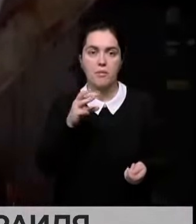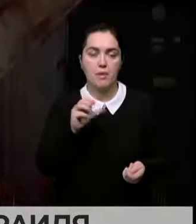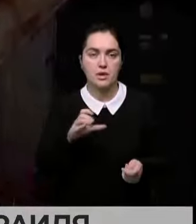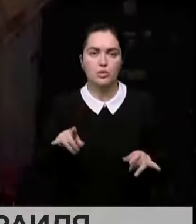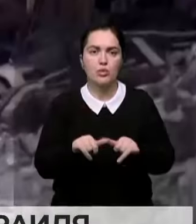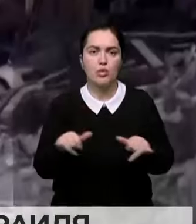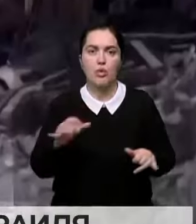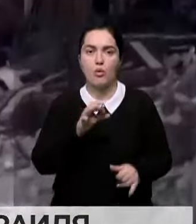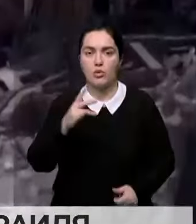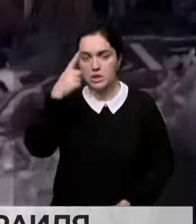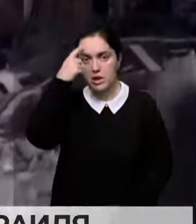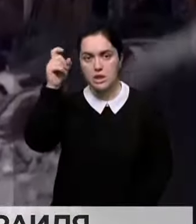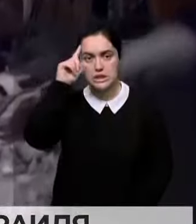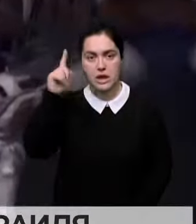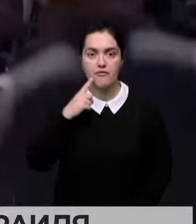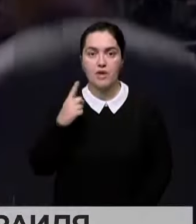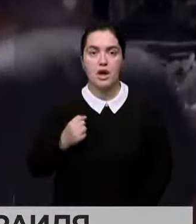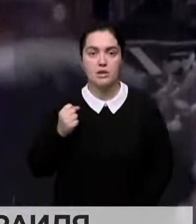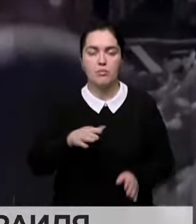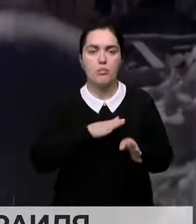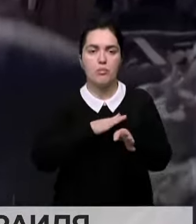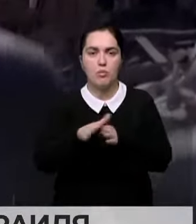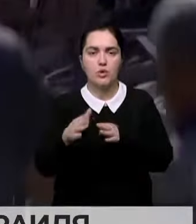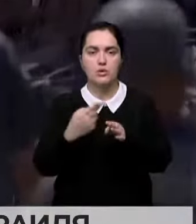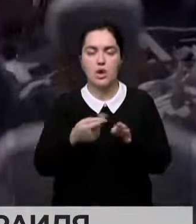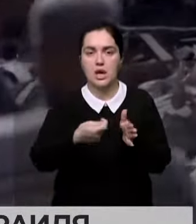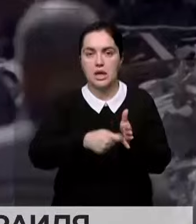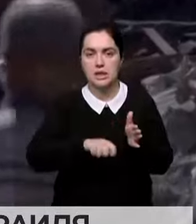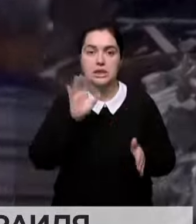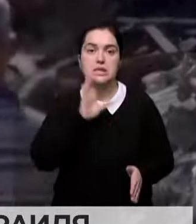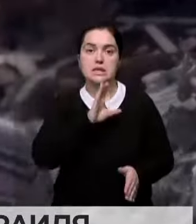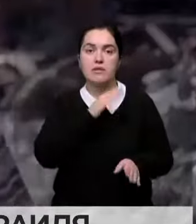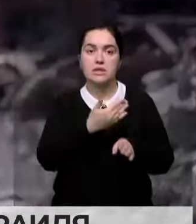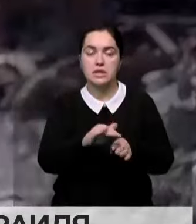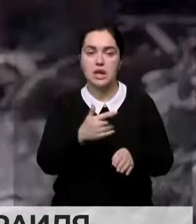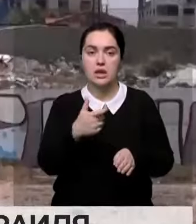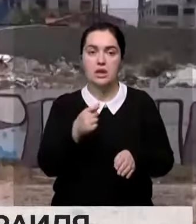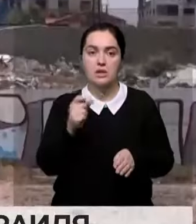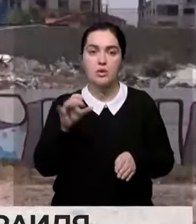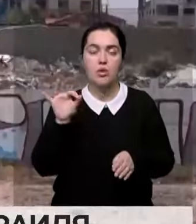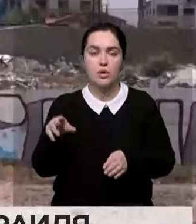преувеличены. Ранее в ООН заявили, что израильские военные практически полностью отрезали